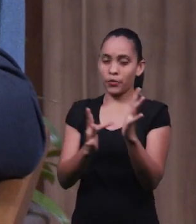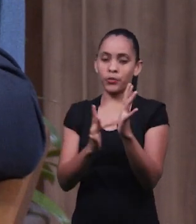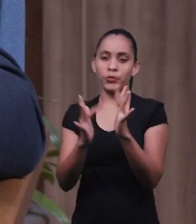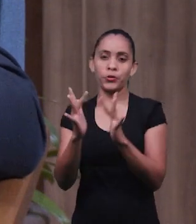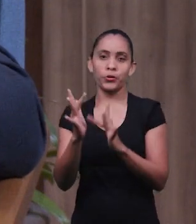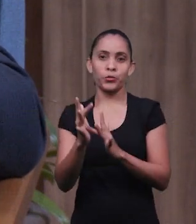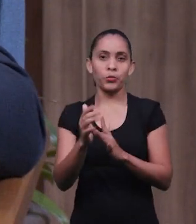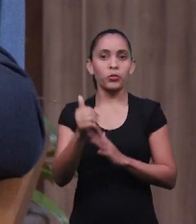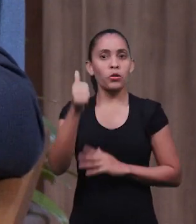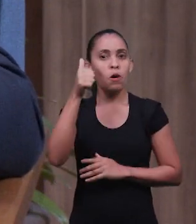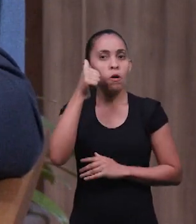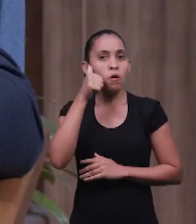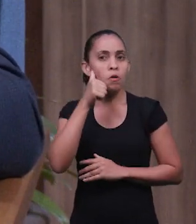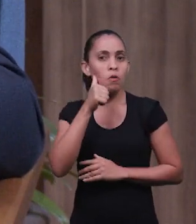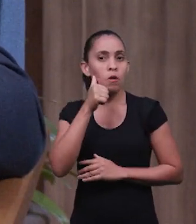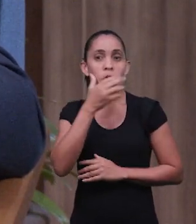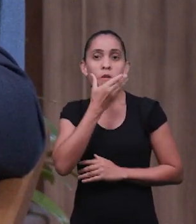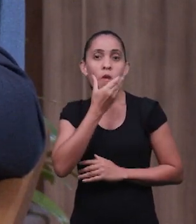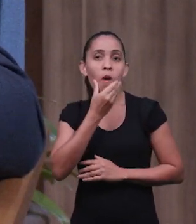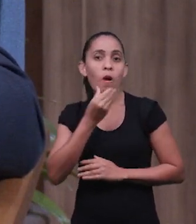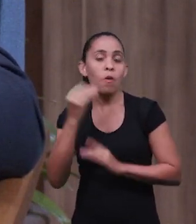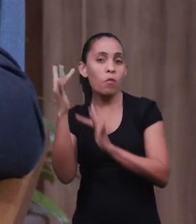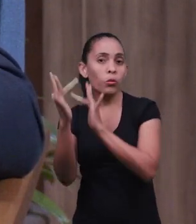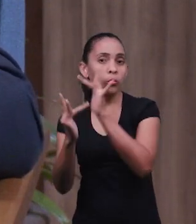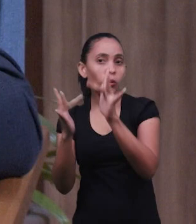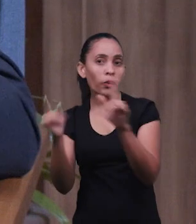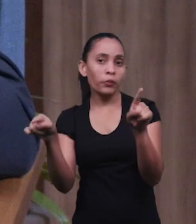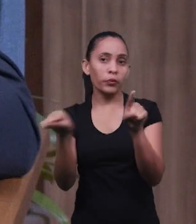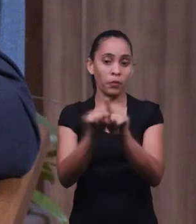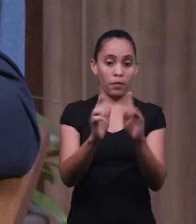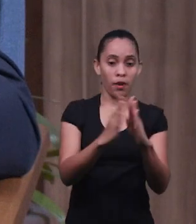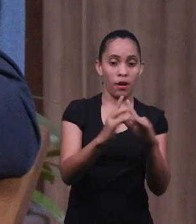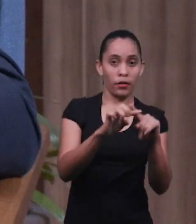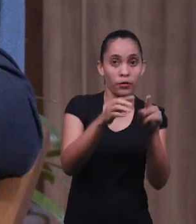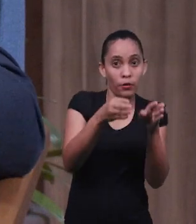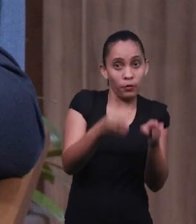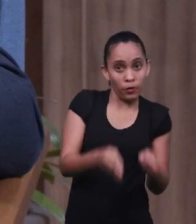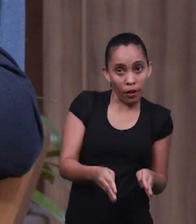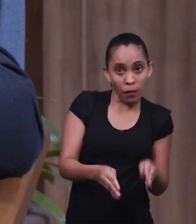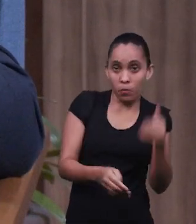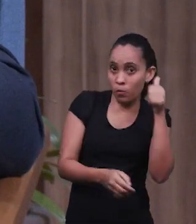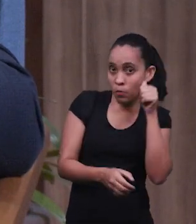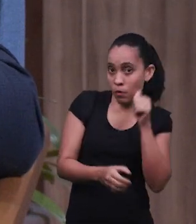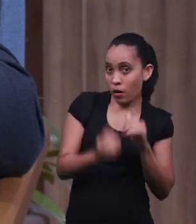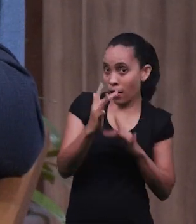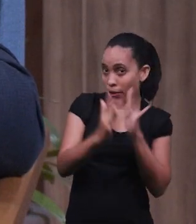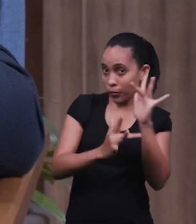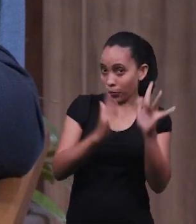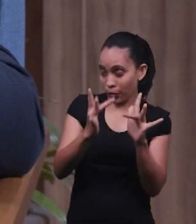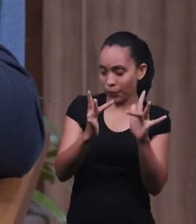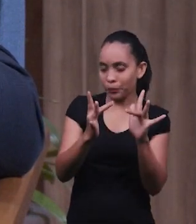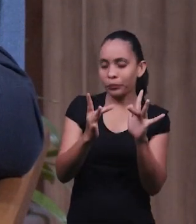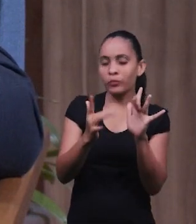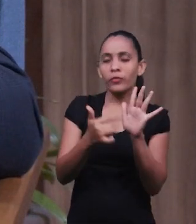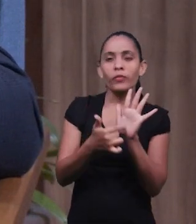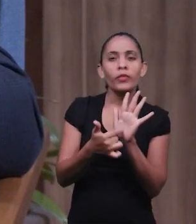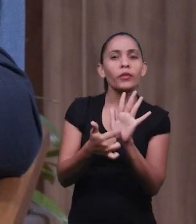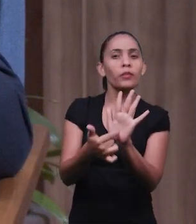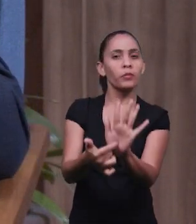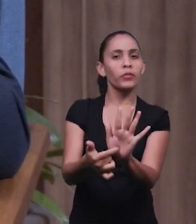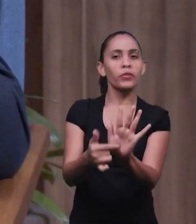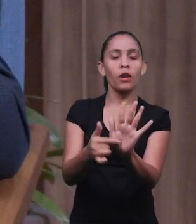à un fiancé, ainsi comme l'Église fidèle est comparée à un fiancé. L'objectif est de montrer l'amour de